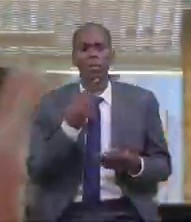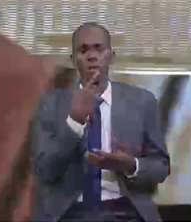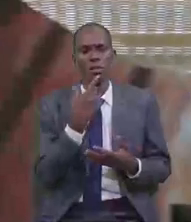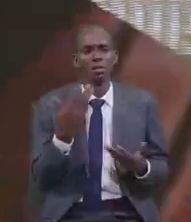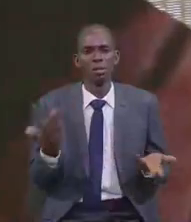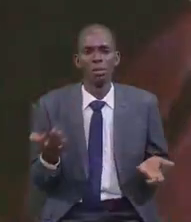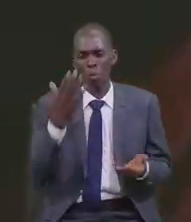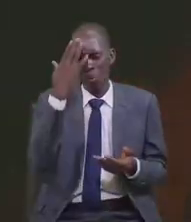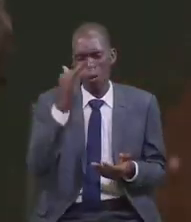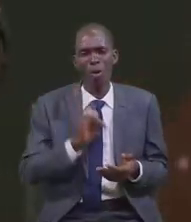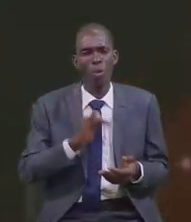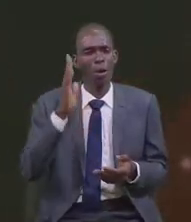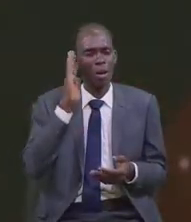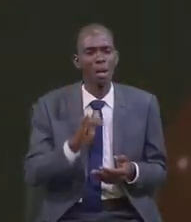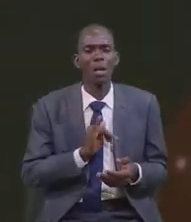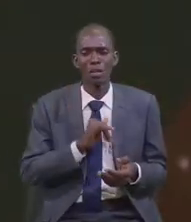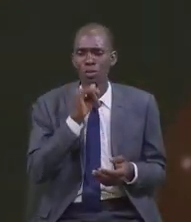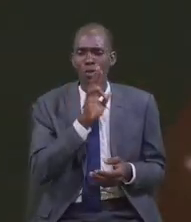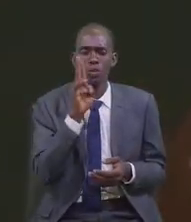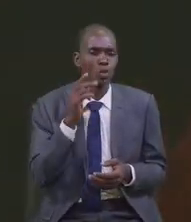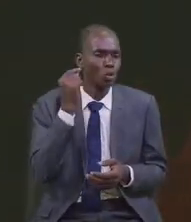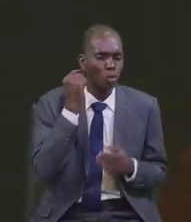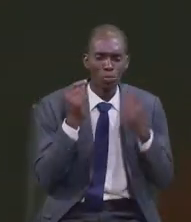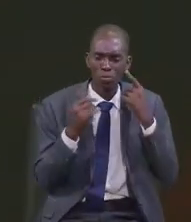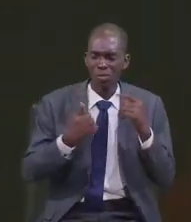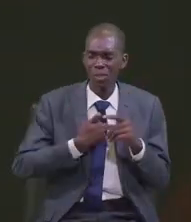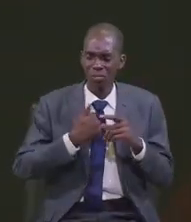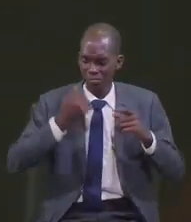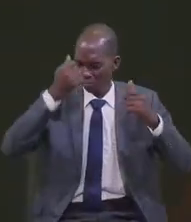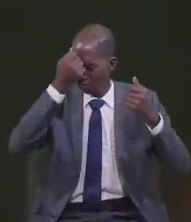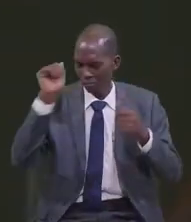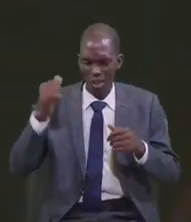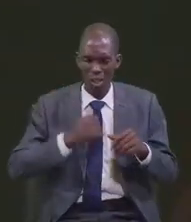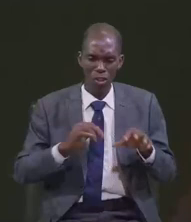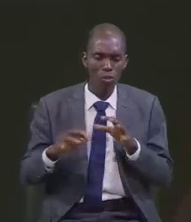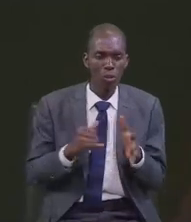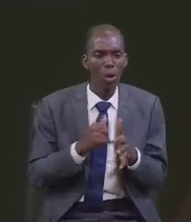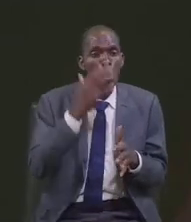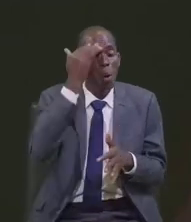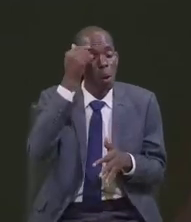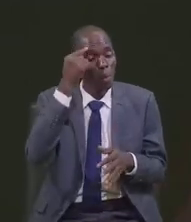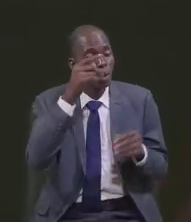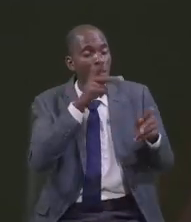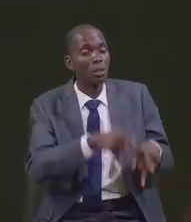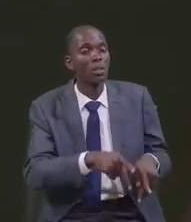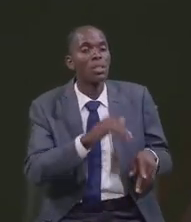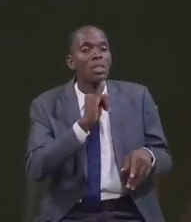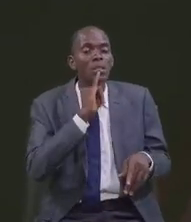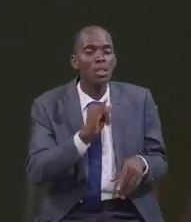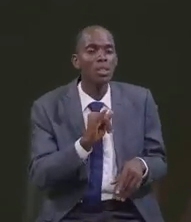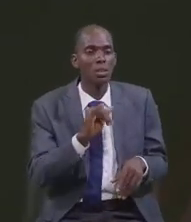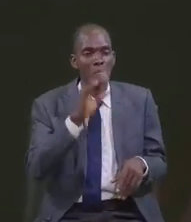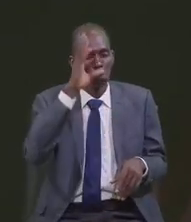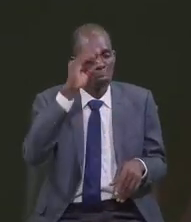mis ceci pour utiliser les bijoux, ceci et cela. Parce qu'elle est un Nazirien